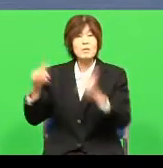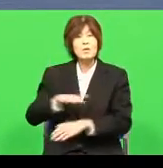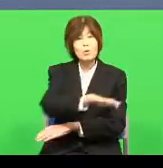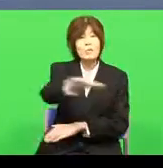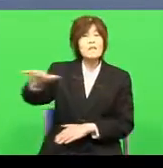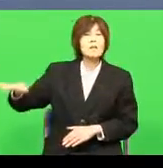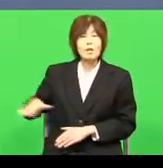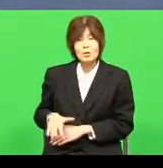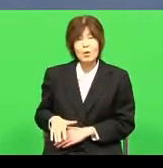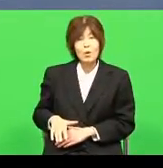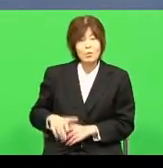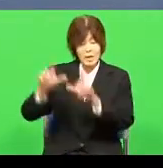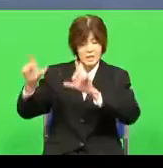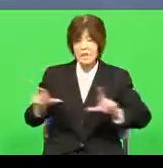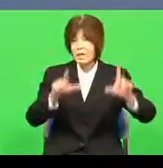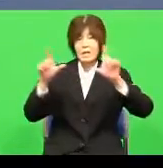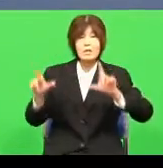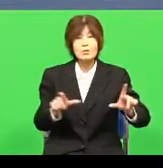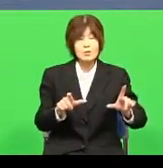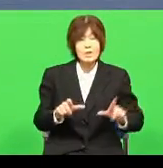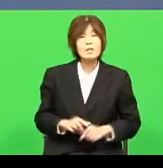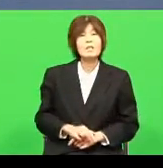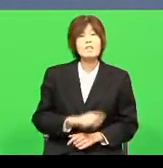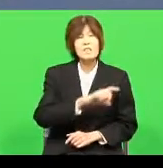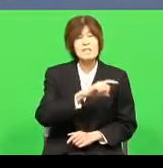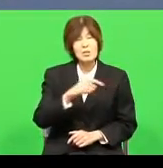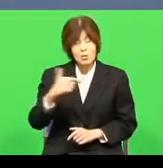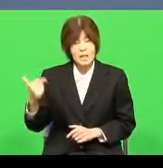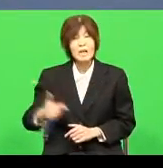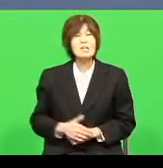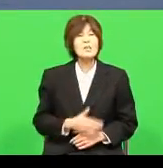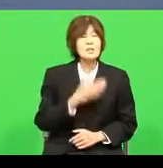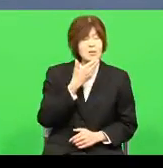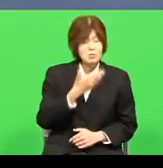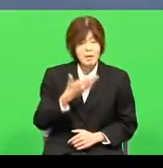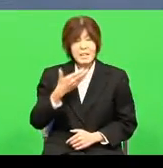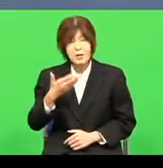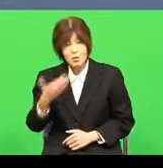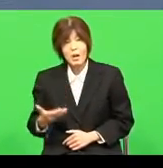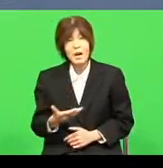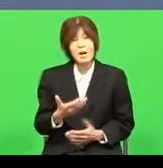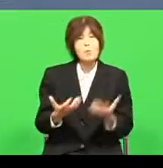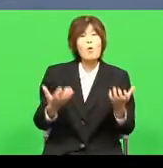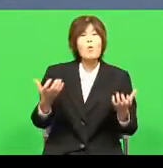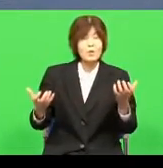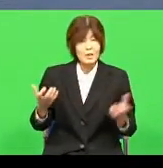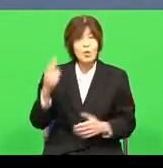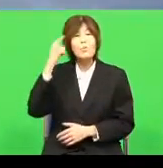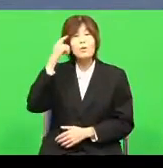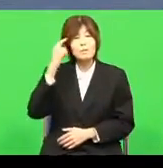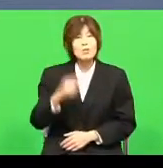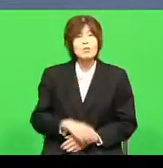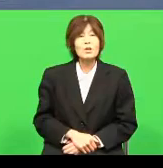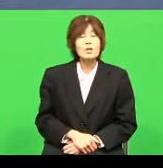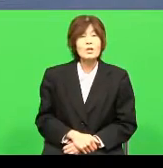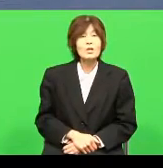県民の皆さんの生活にいろんな面で支障が増えるためにもあると思います